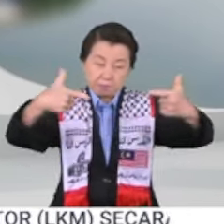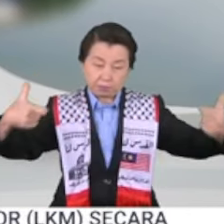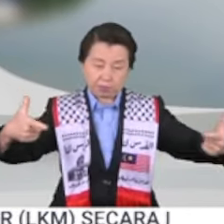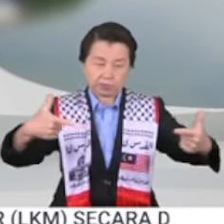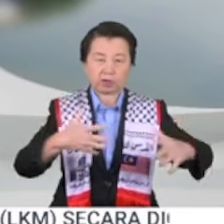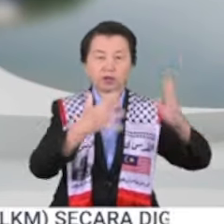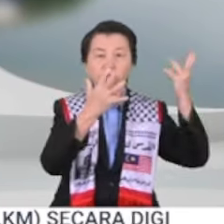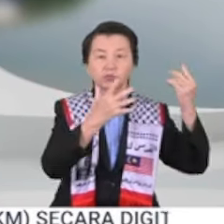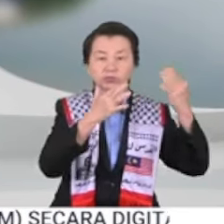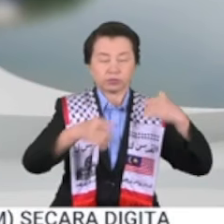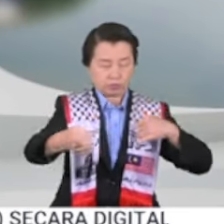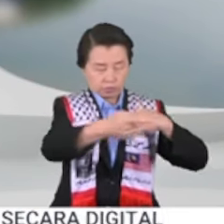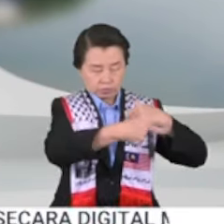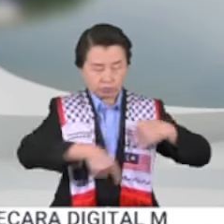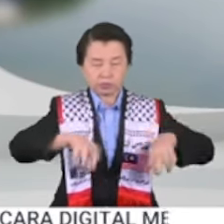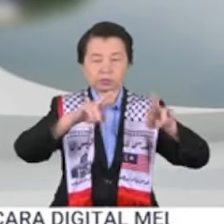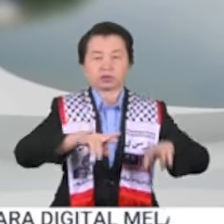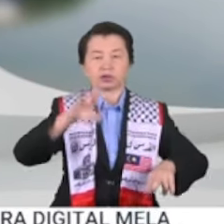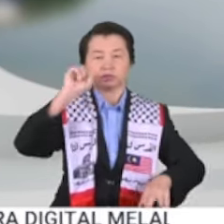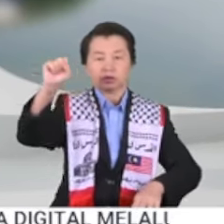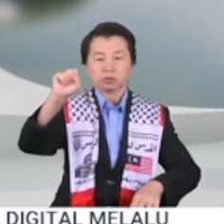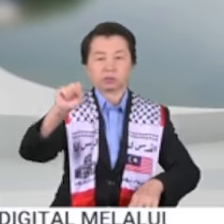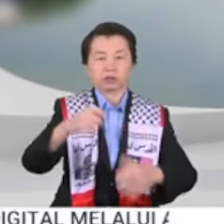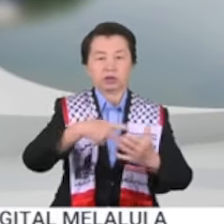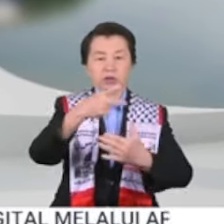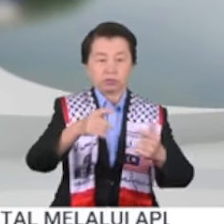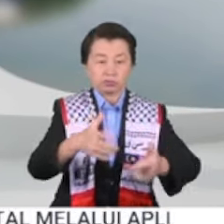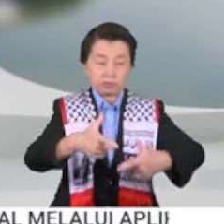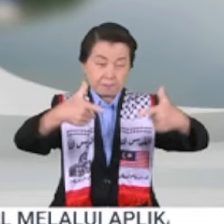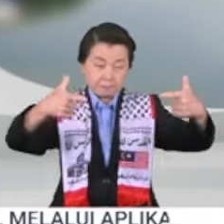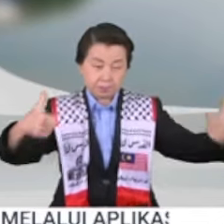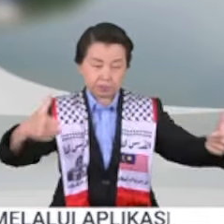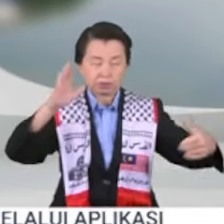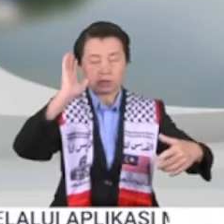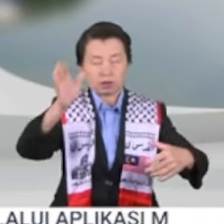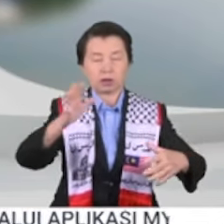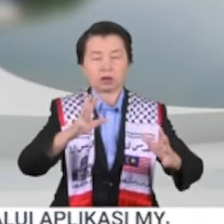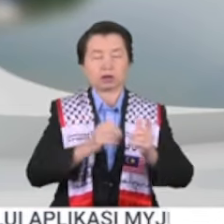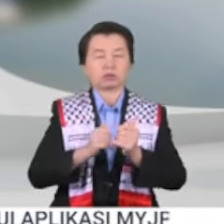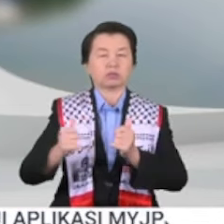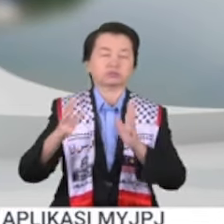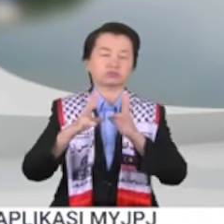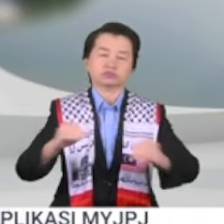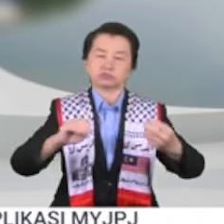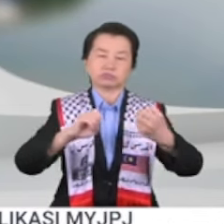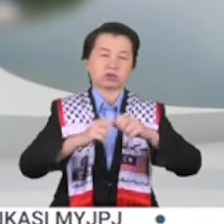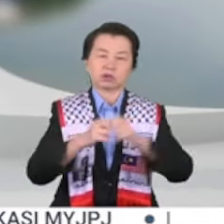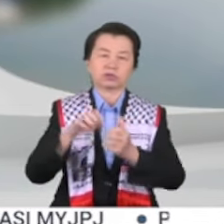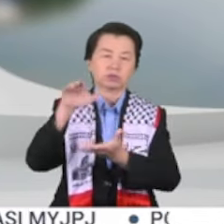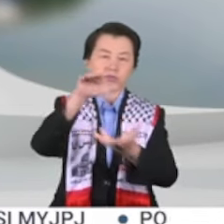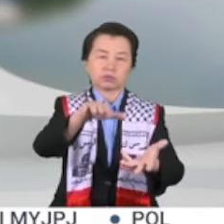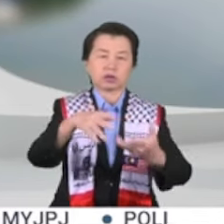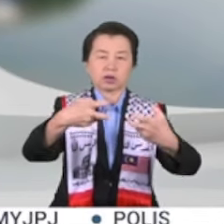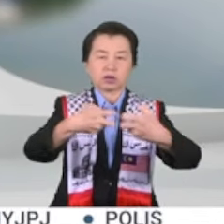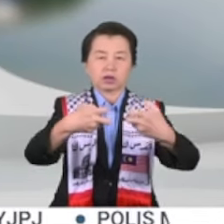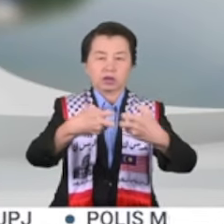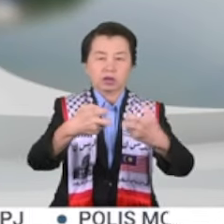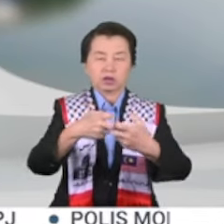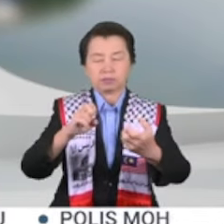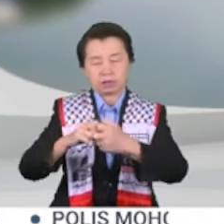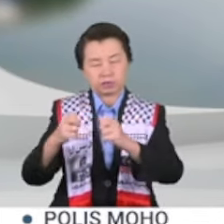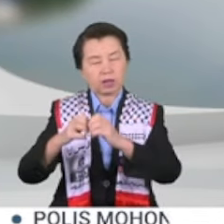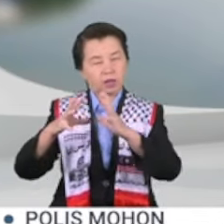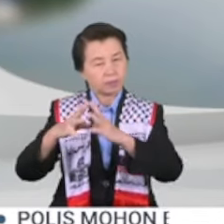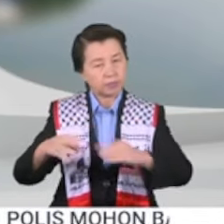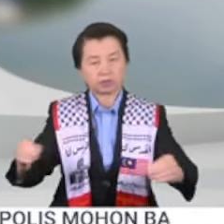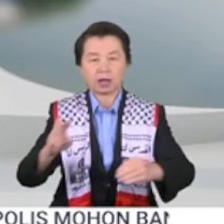yang dinanti-nantikan penduduk negeri ini. Projek mega berimpak tinggi itu bakal mengatasi masalah bekalan elektrik dan bekalan